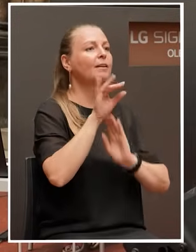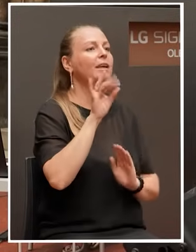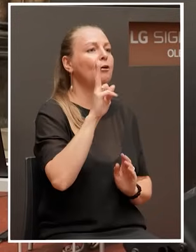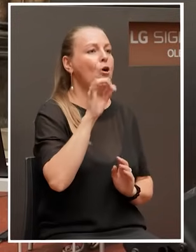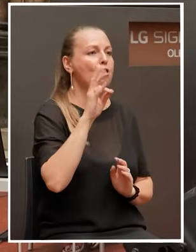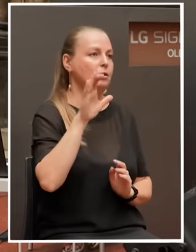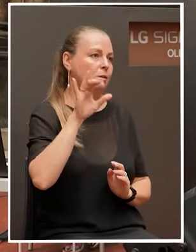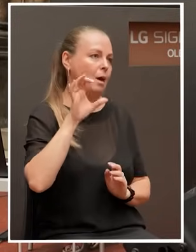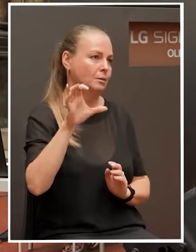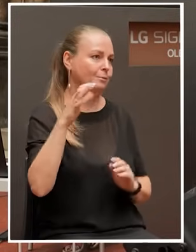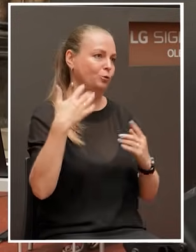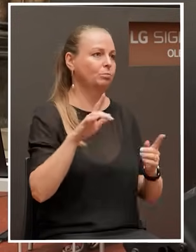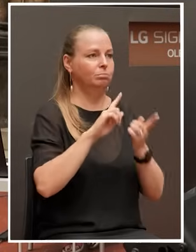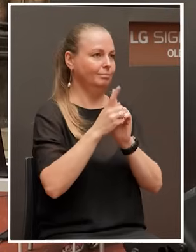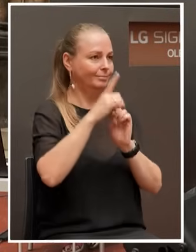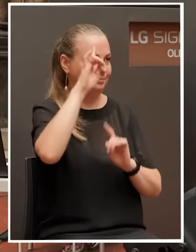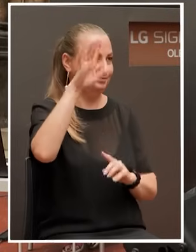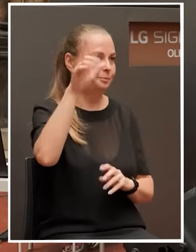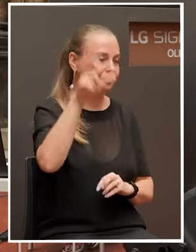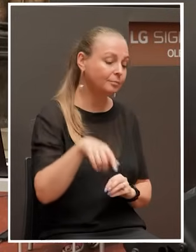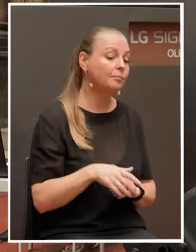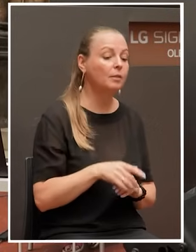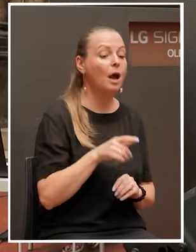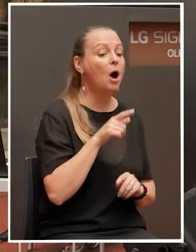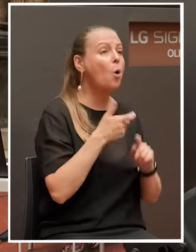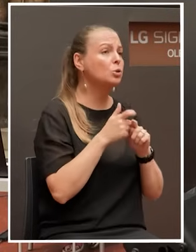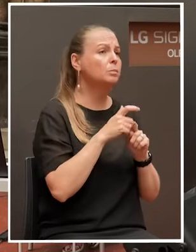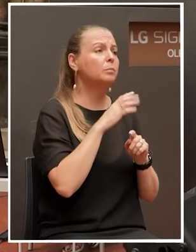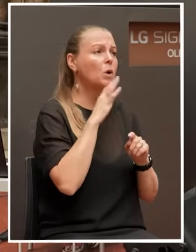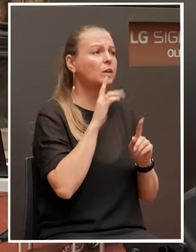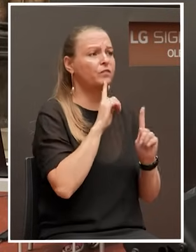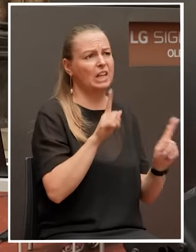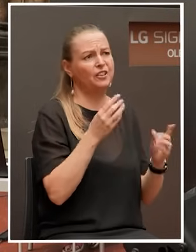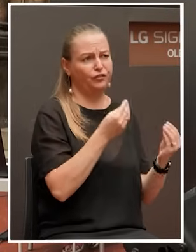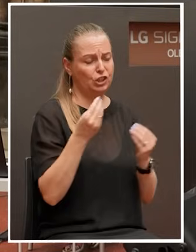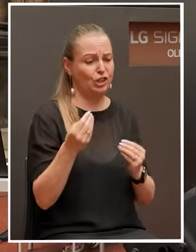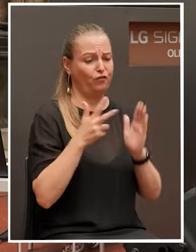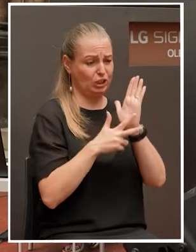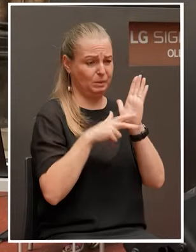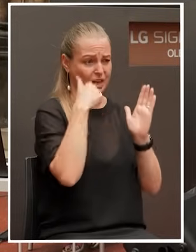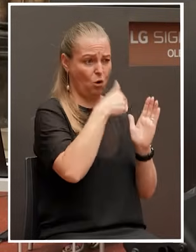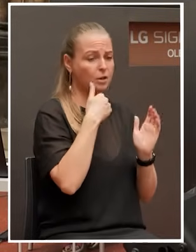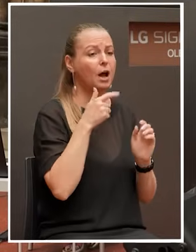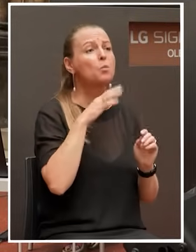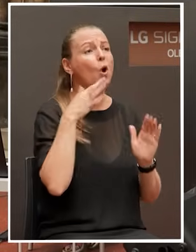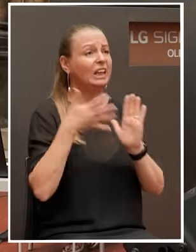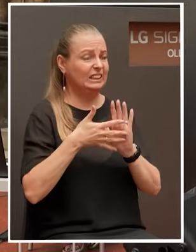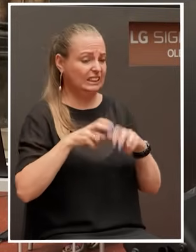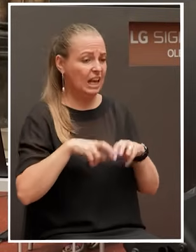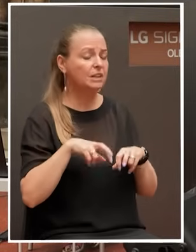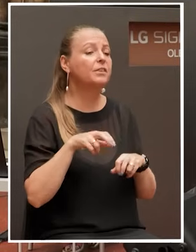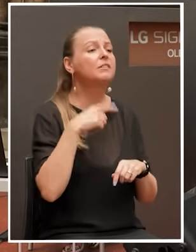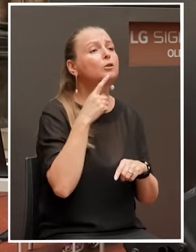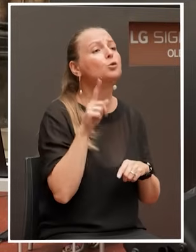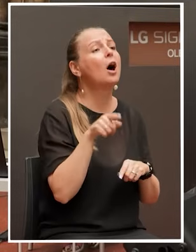Некоторые странные вещи, которые он пишет в 80-е годы, они исследователями интерпретируются именно как